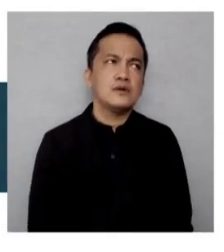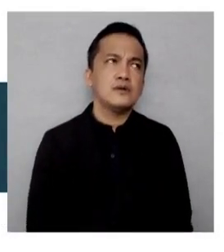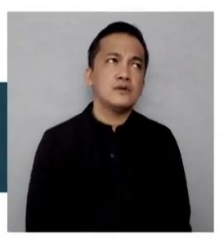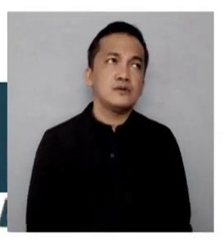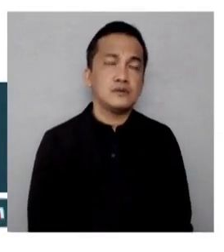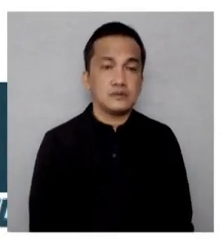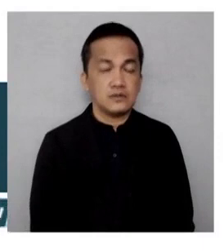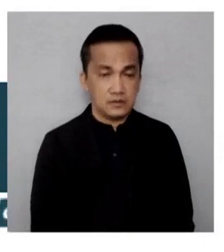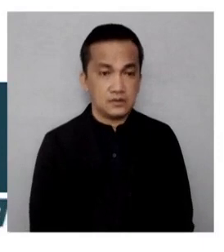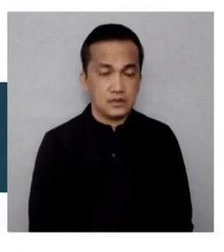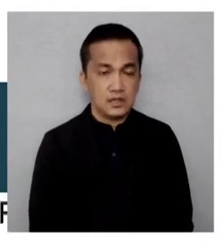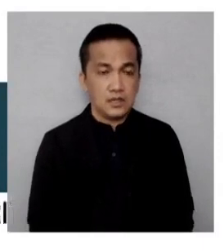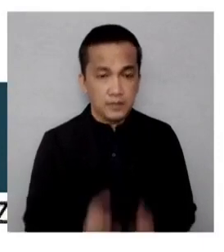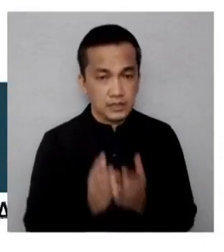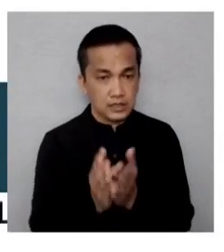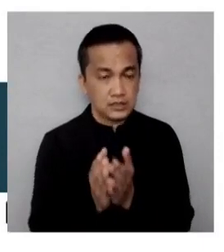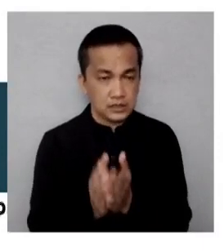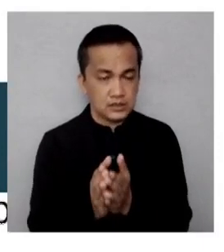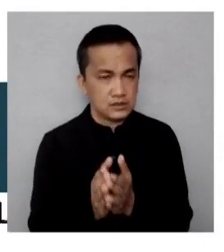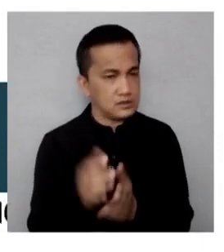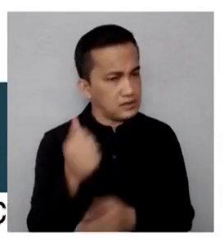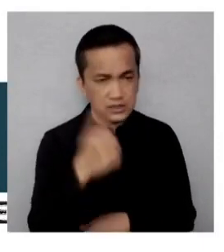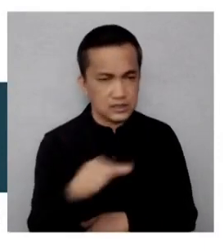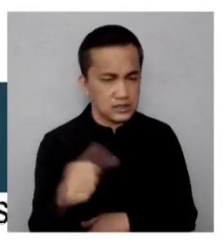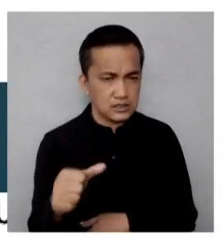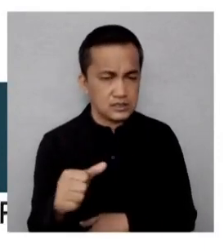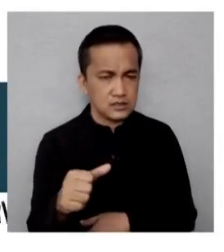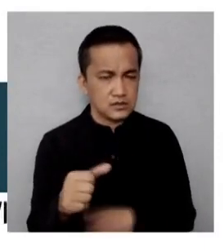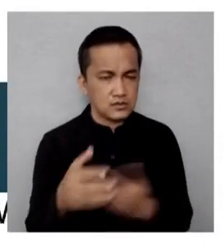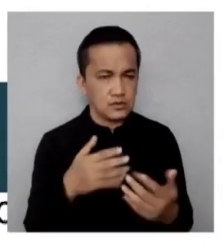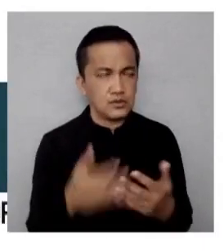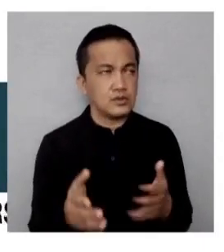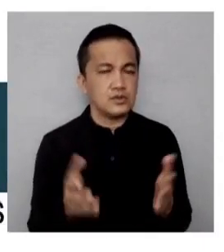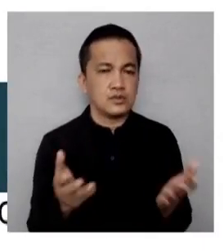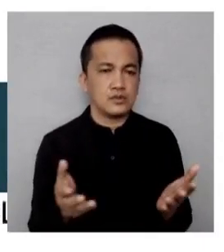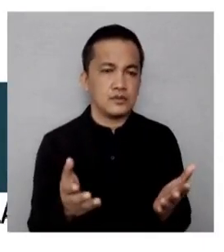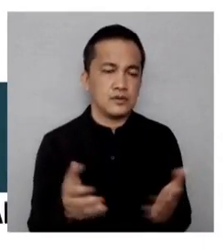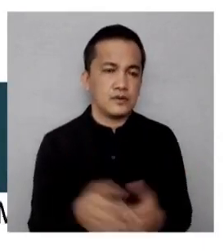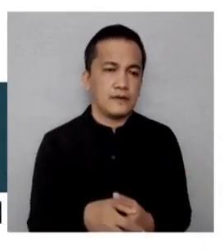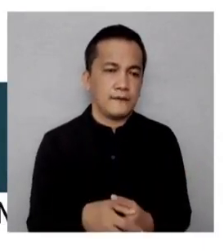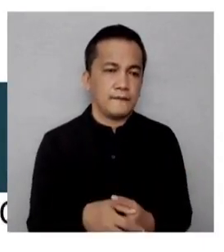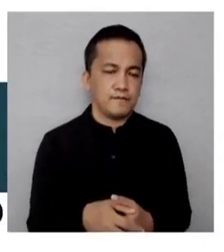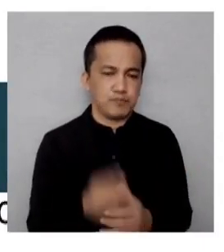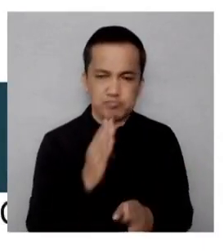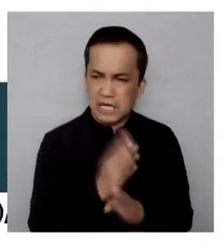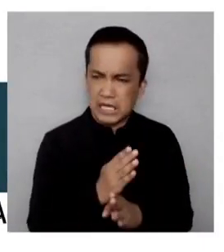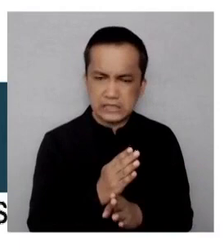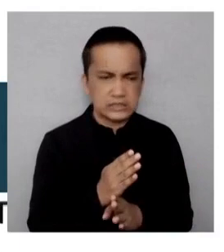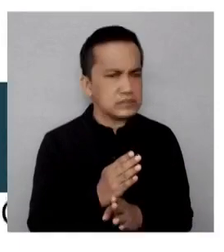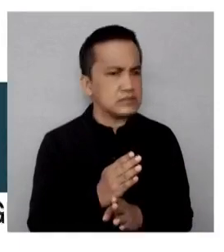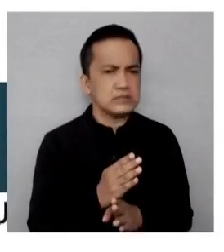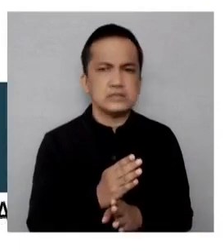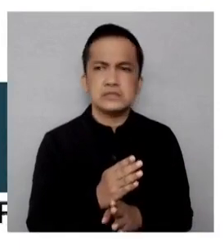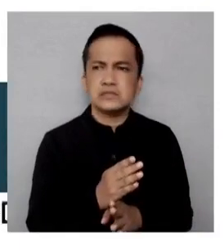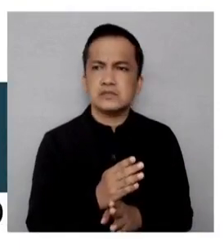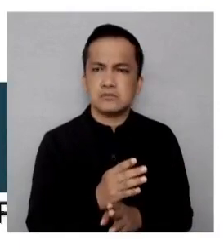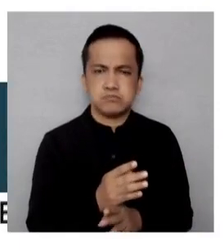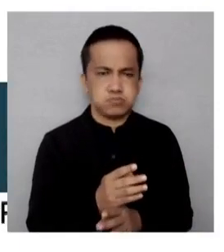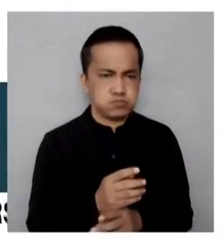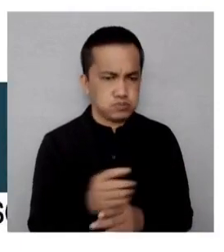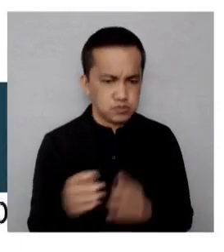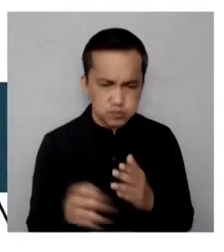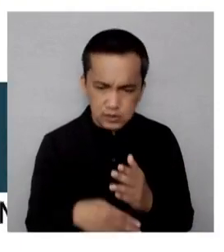bawat paglayag ng kahit ano man po, whether it's a bus, land transportation man yan, or by sea